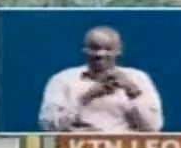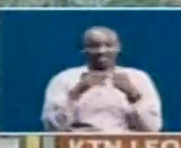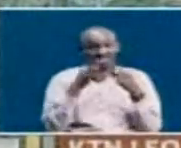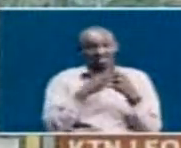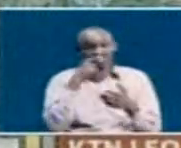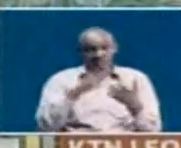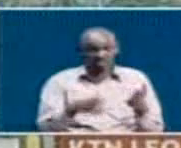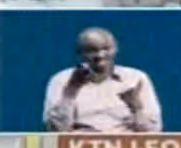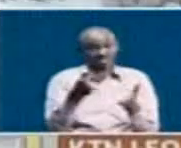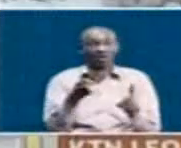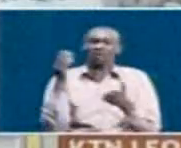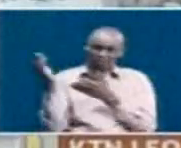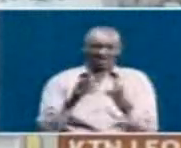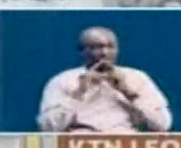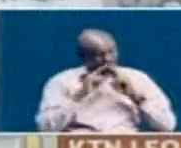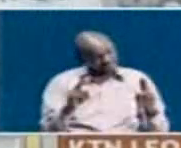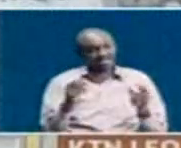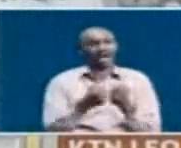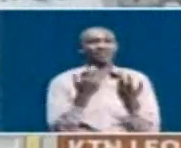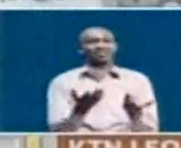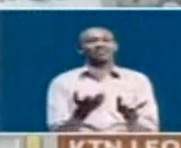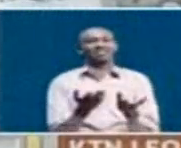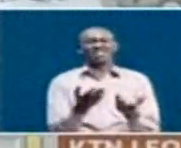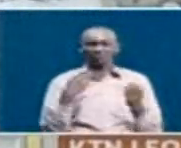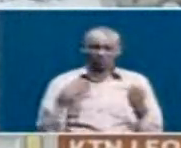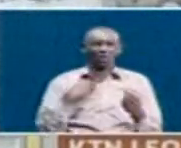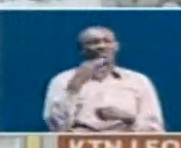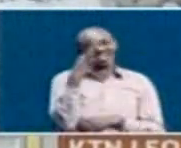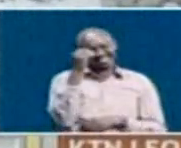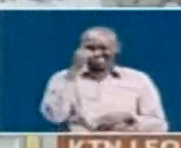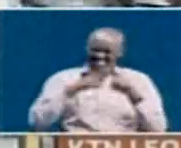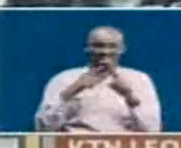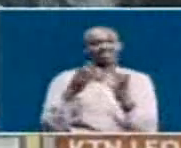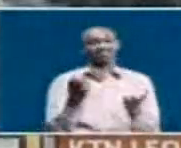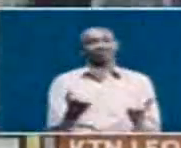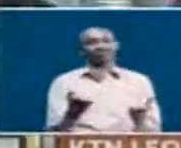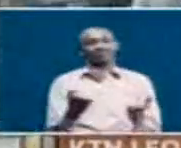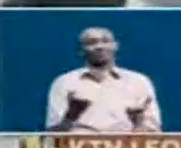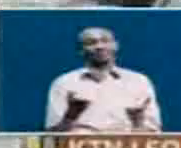ya kuwa juhudi za kuleta amani zimefanywa kwa zaidi ya miaka 30.